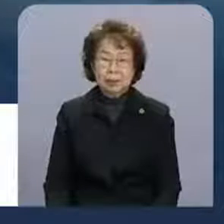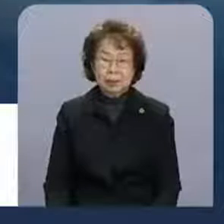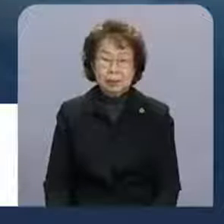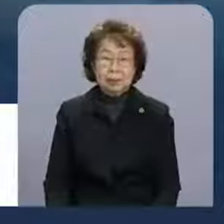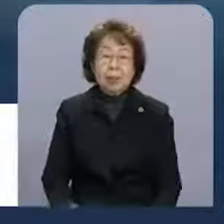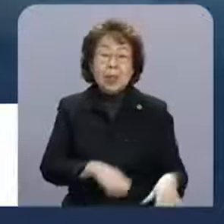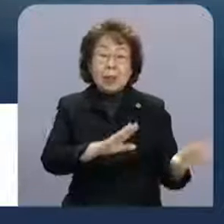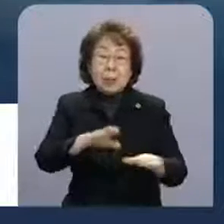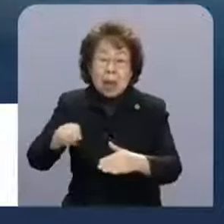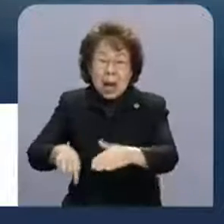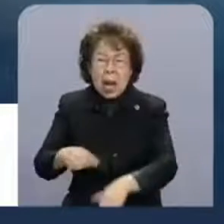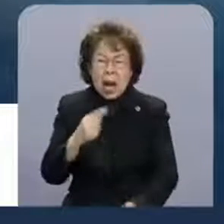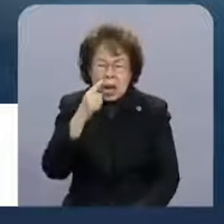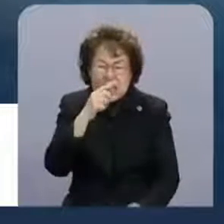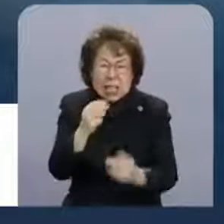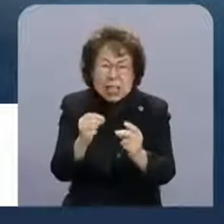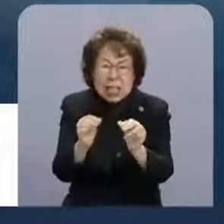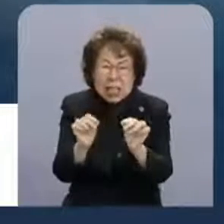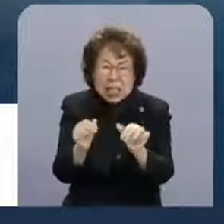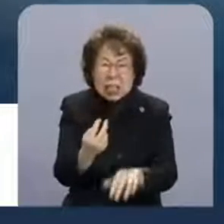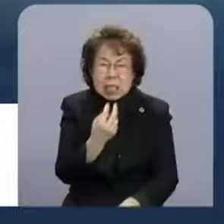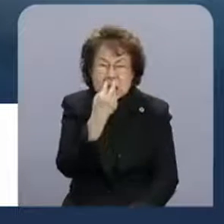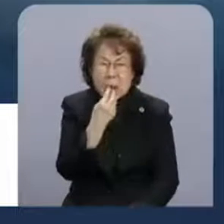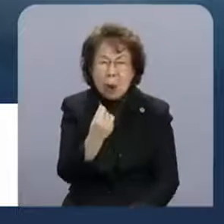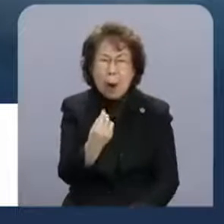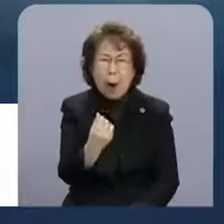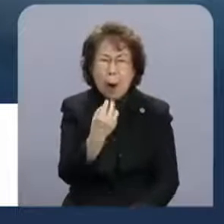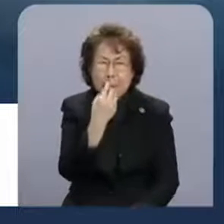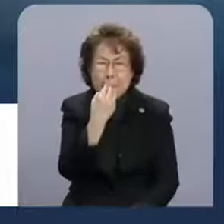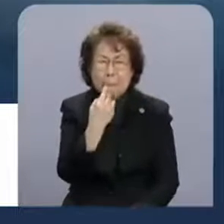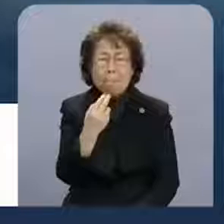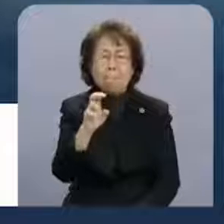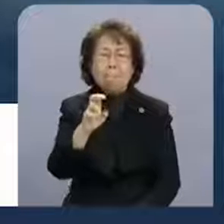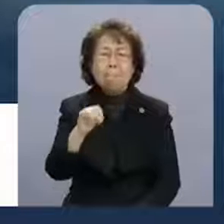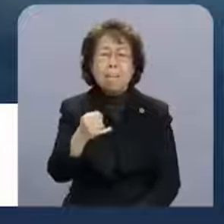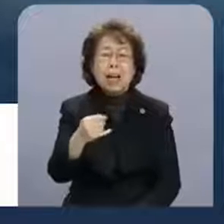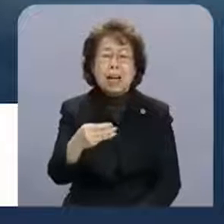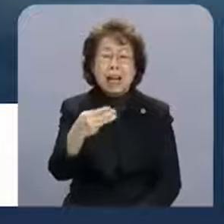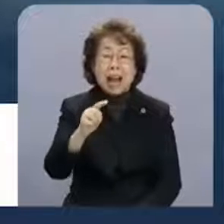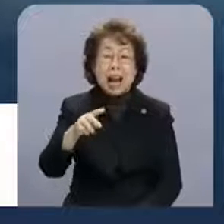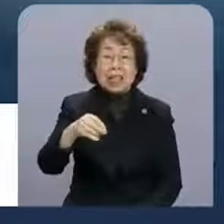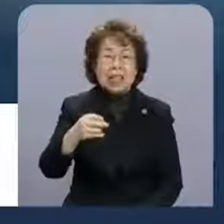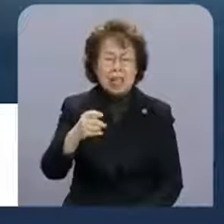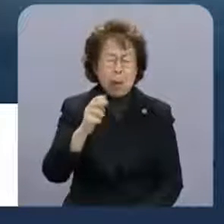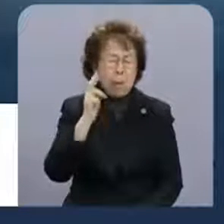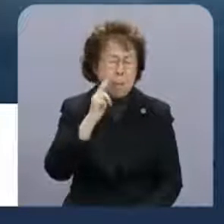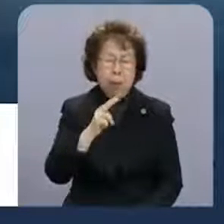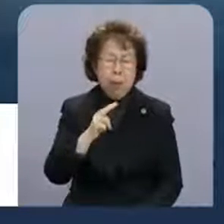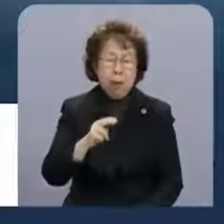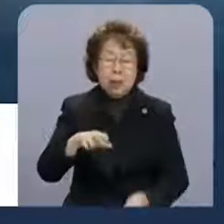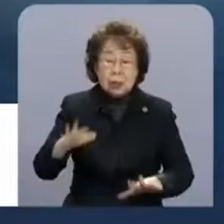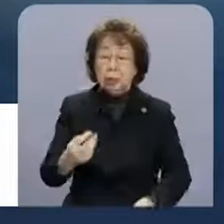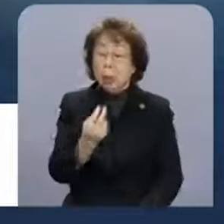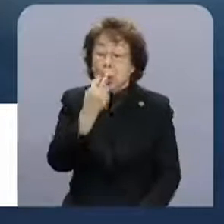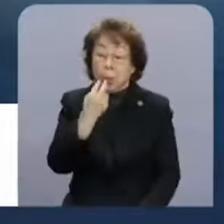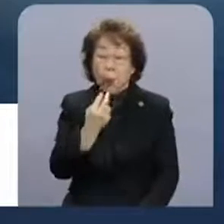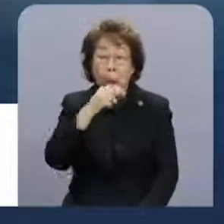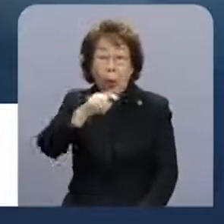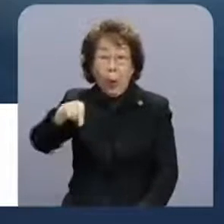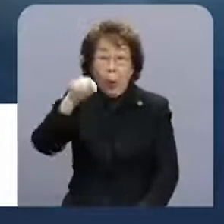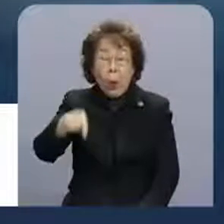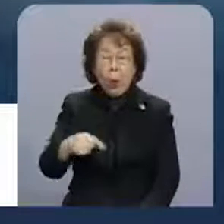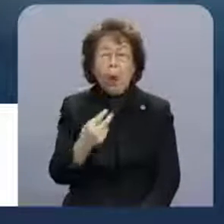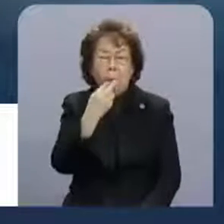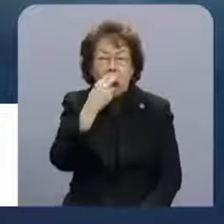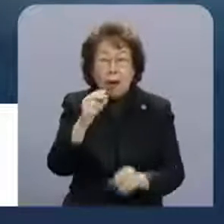해양에서 의미 3 플라스틱 문제는 이미 심각성이 널리 알려져 있습니다 그런데 우리가 숨쉬는 대개 이 속에도 상황은